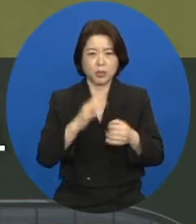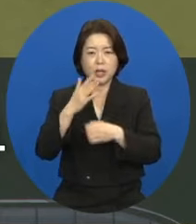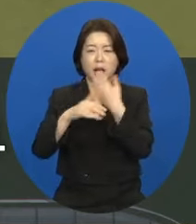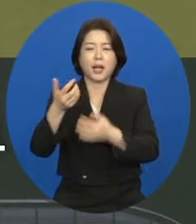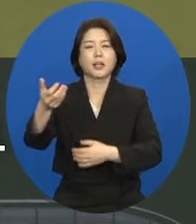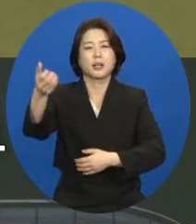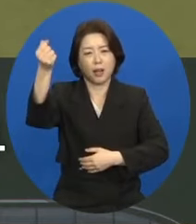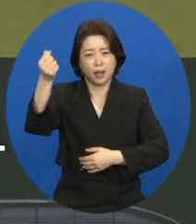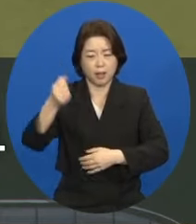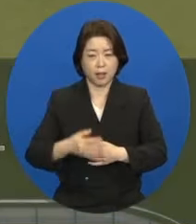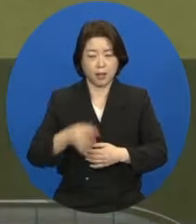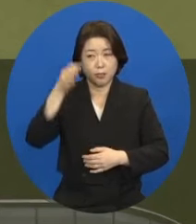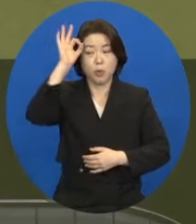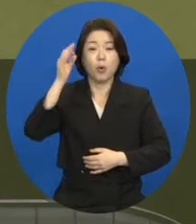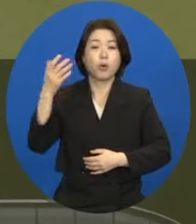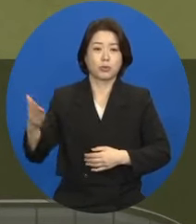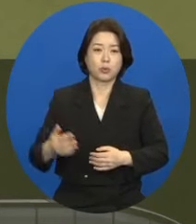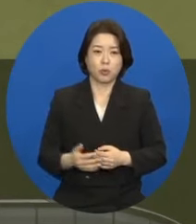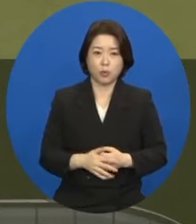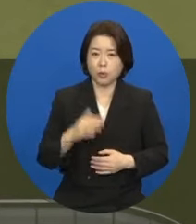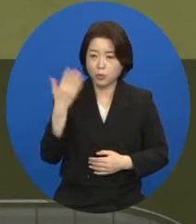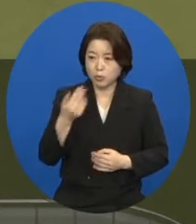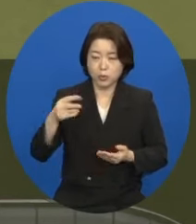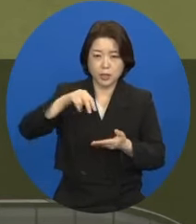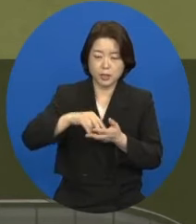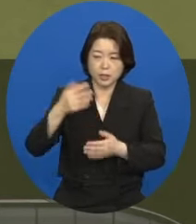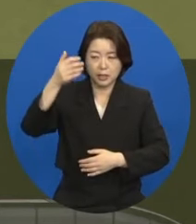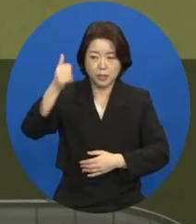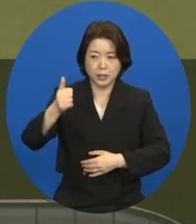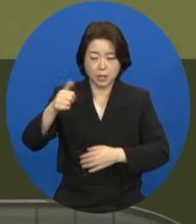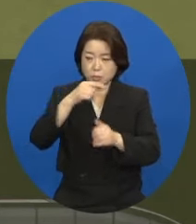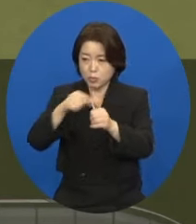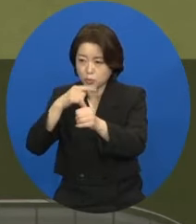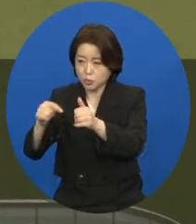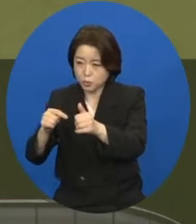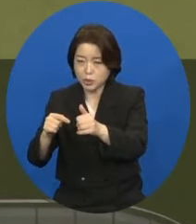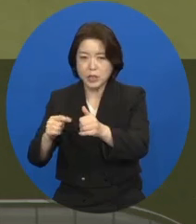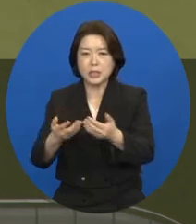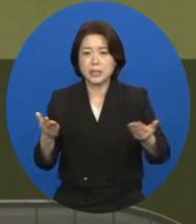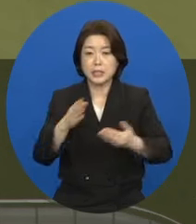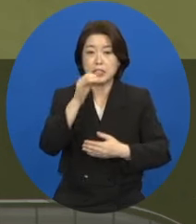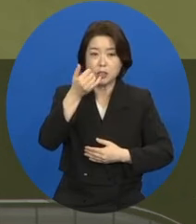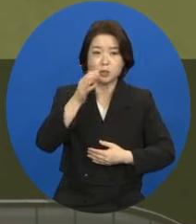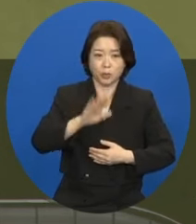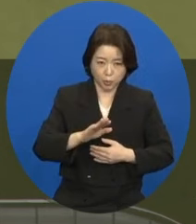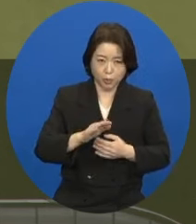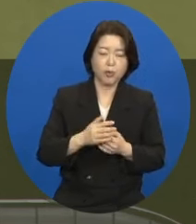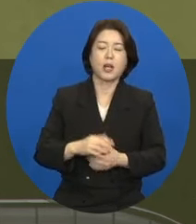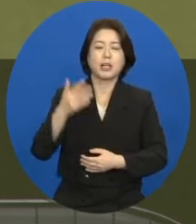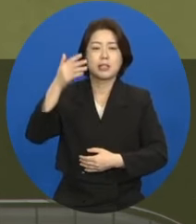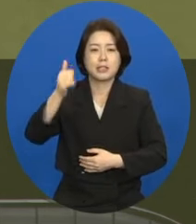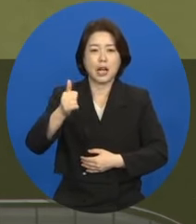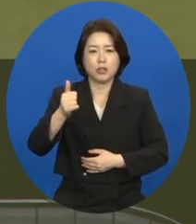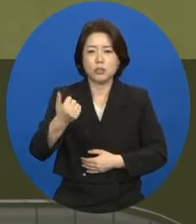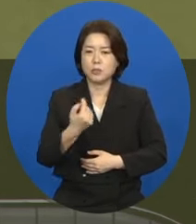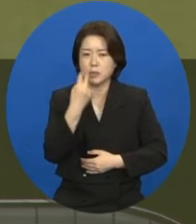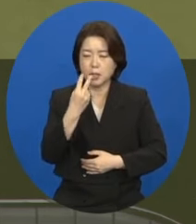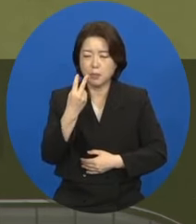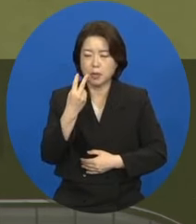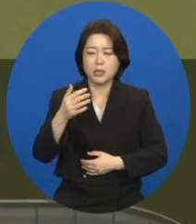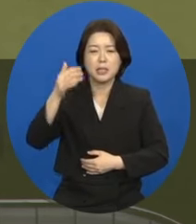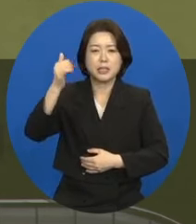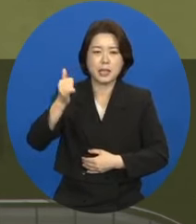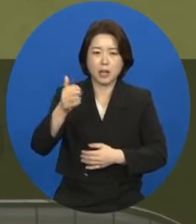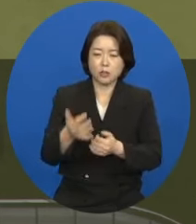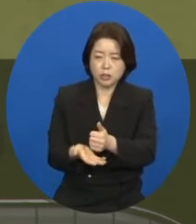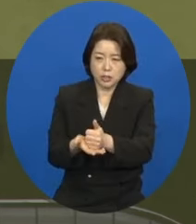상기시킵니다. 29절이죠 그러므로 어느 누가 일어나서 장군님을 죽이려고 쫓아다니는 일이 있더라도 장군님의 생명은 장군께서 섬기시는 주 하나님의